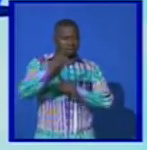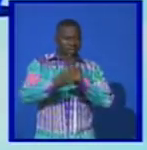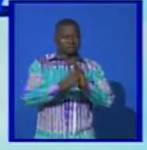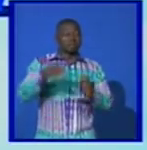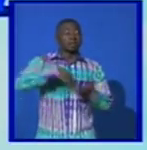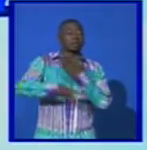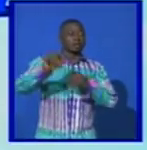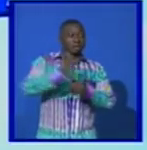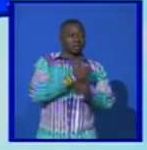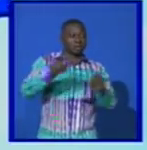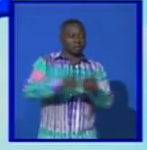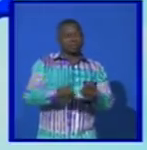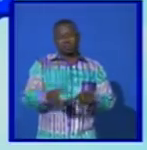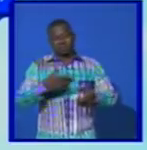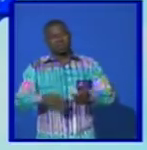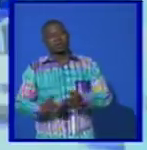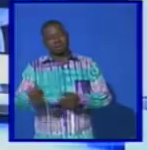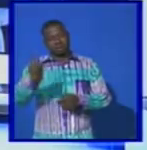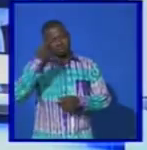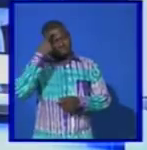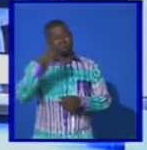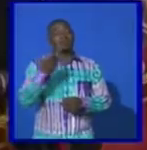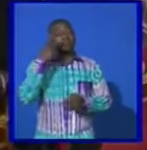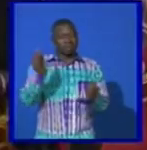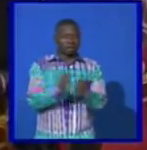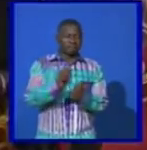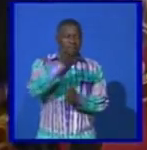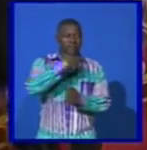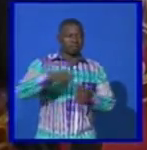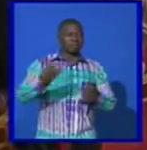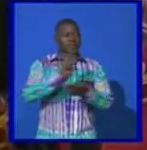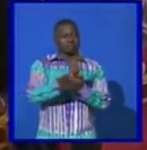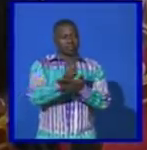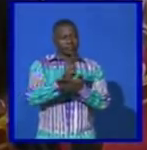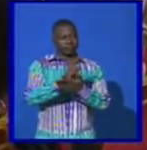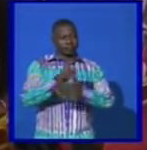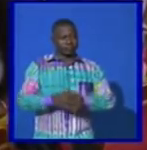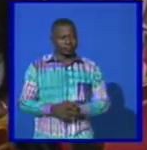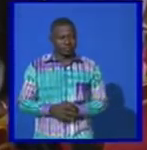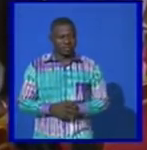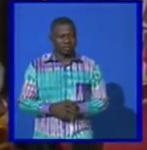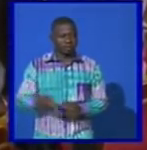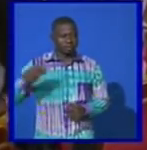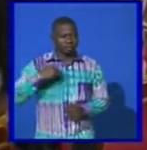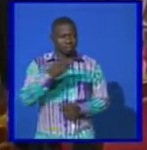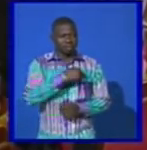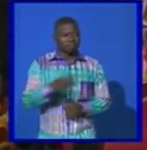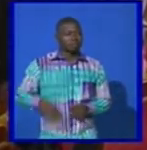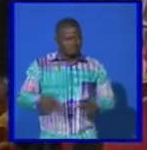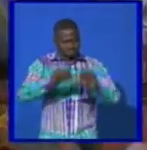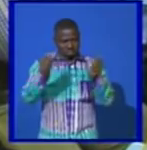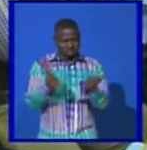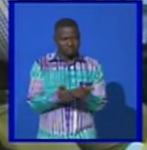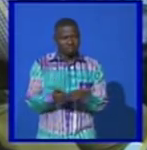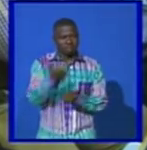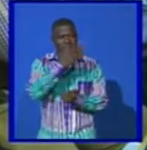dans la gouvernance. Issaka Ouedraogo, Vincent Kendrebego. Ils sont membres de l'ABPEC-USBF, l'association